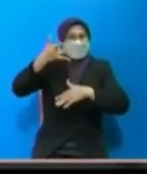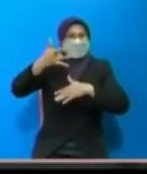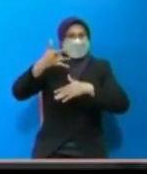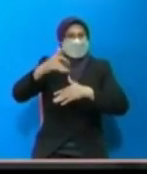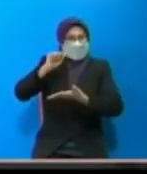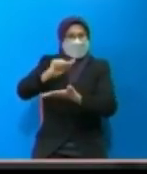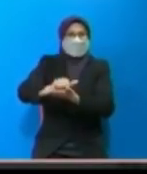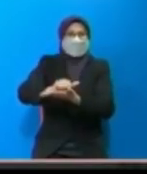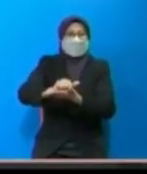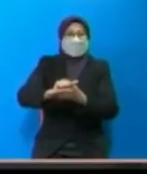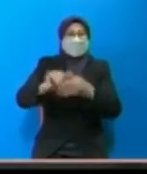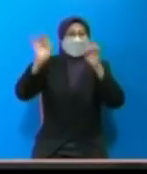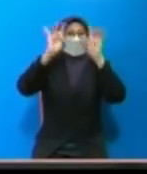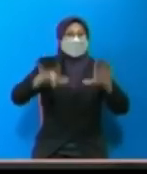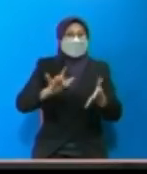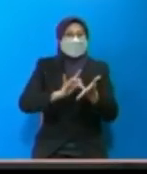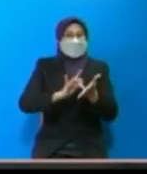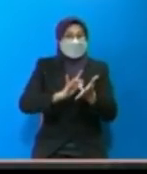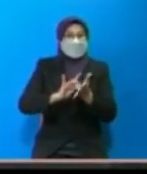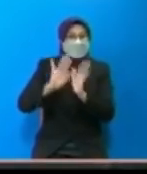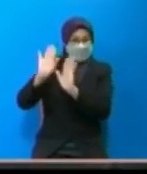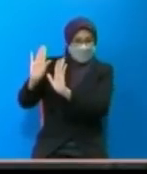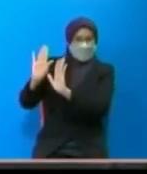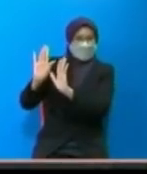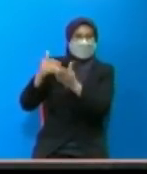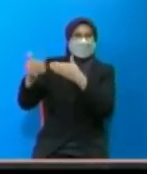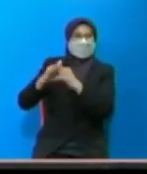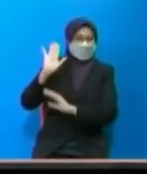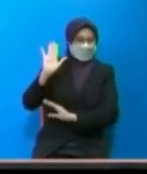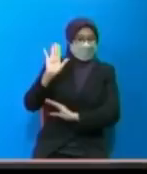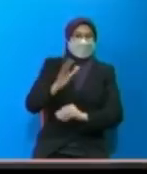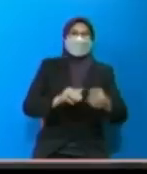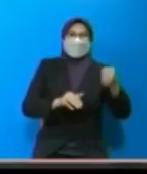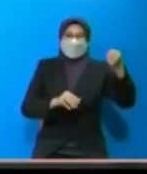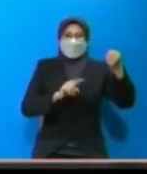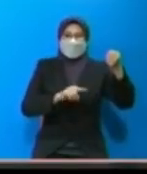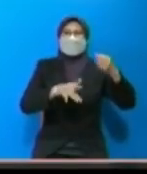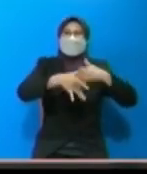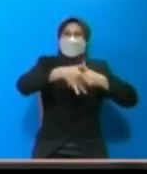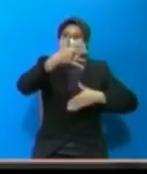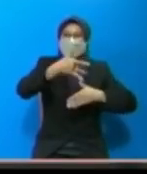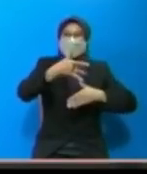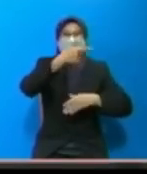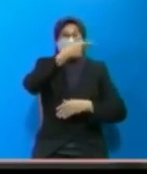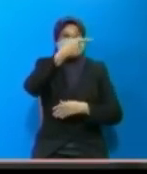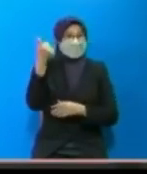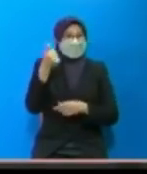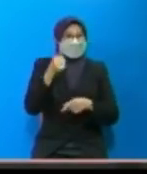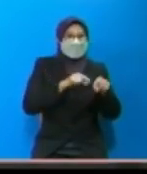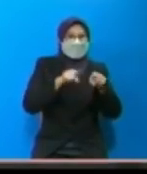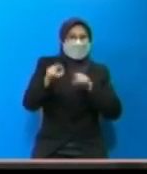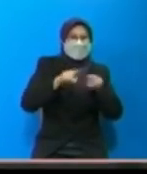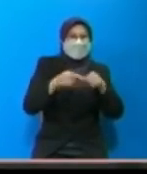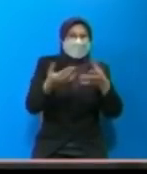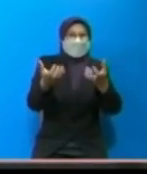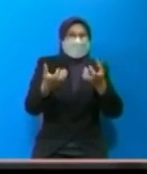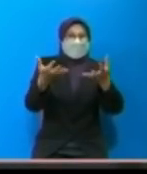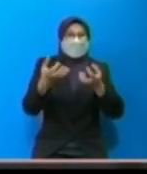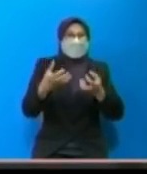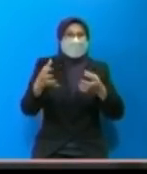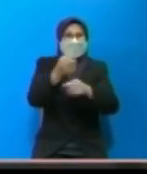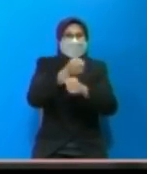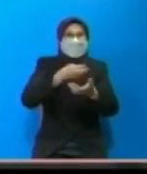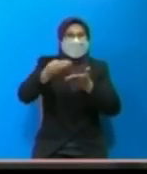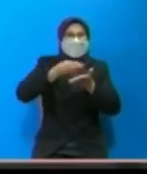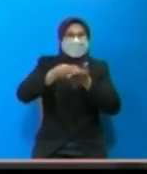hujan kau tunggu dulu awal lagi sebab-sebab pesan persaingannya sengit